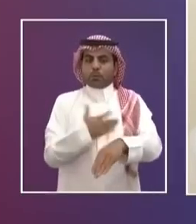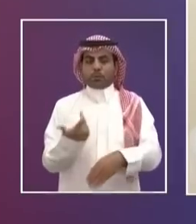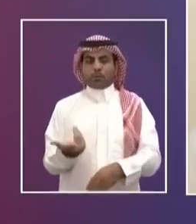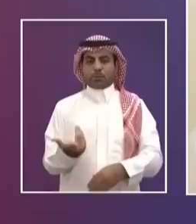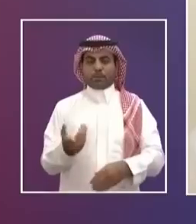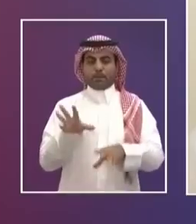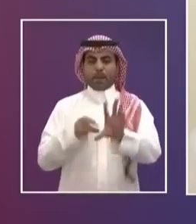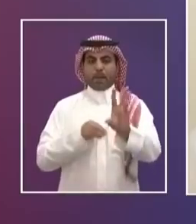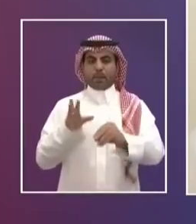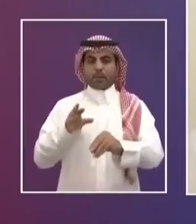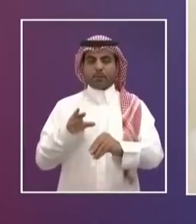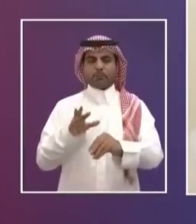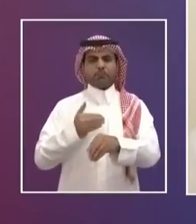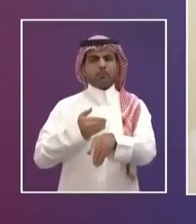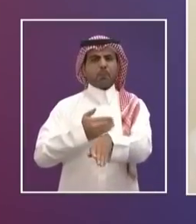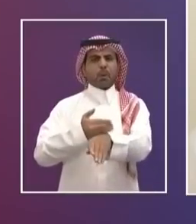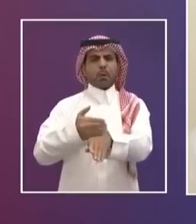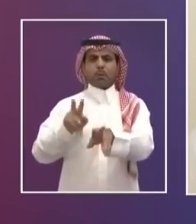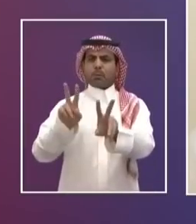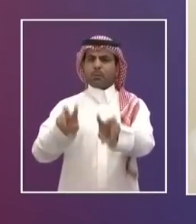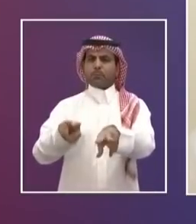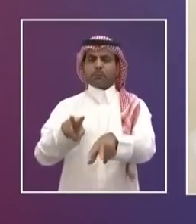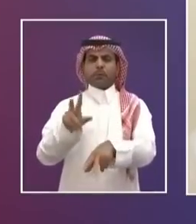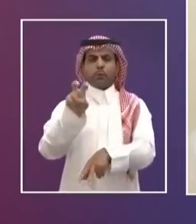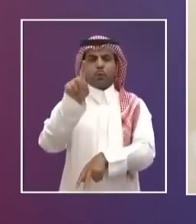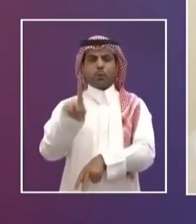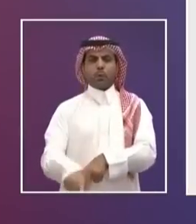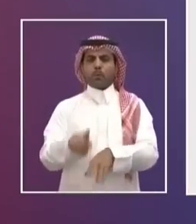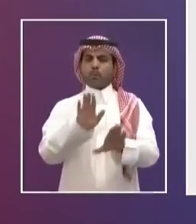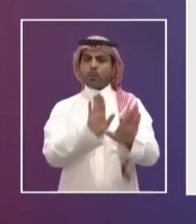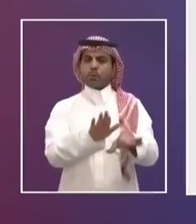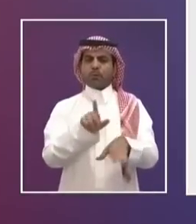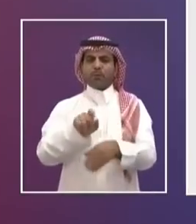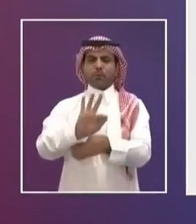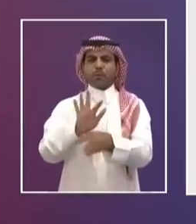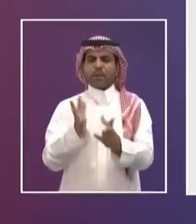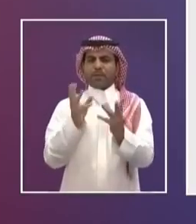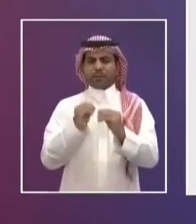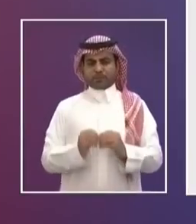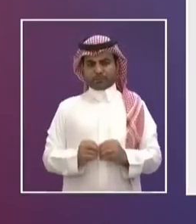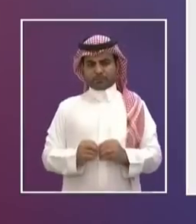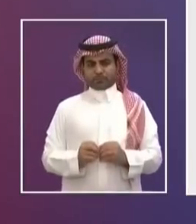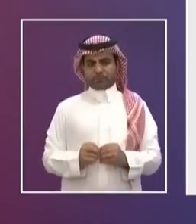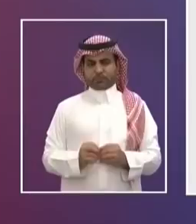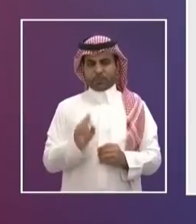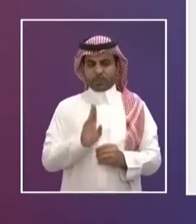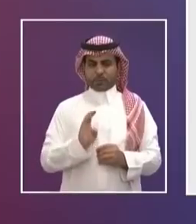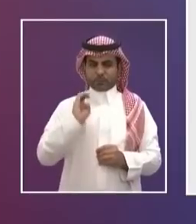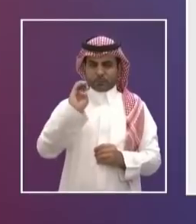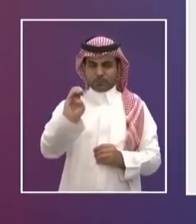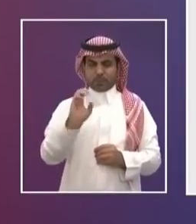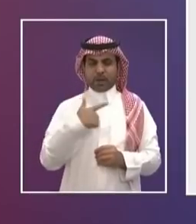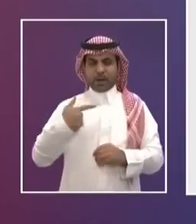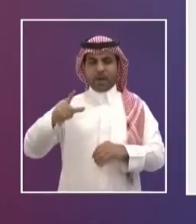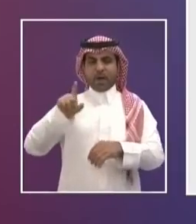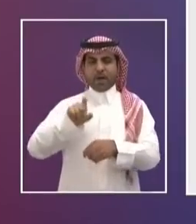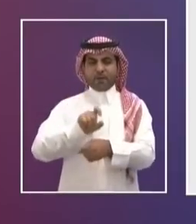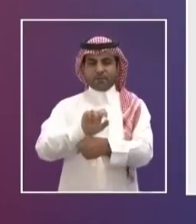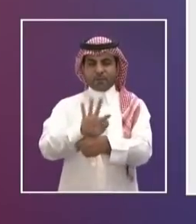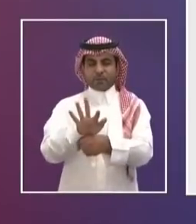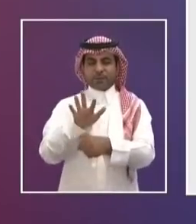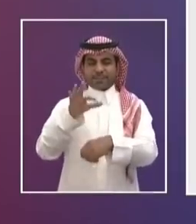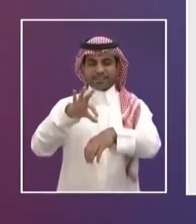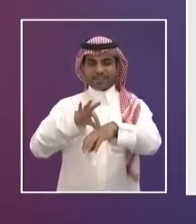بعض الحالات امتدت الإصابة بالفيروس لأكثر من 20 يوما؟ أخي أحمد، ما يتعلق بالإصابة بالفيروس، طبعا إذا